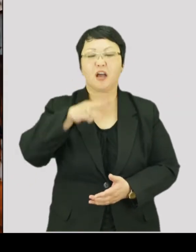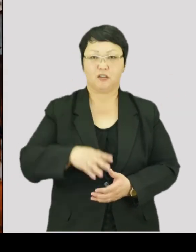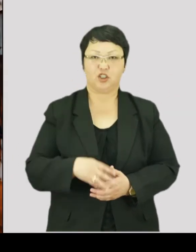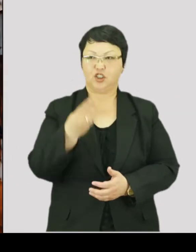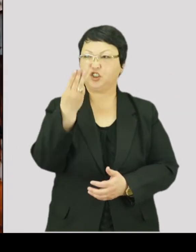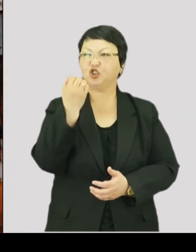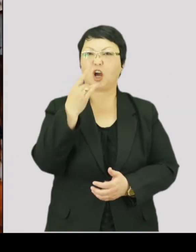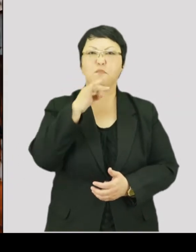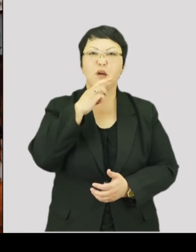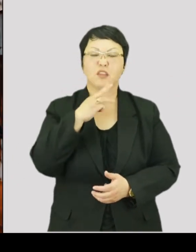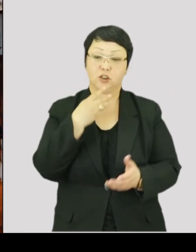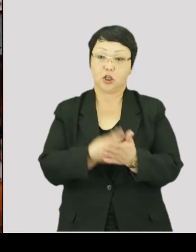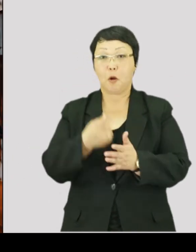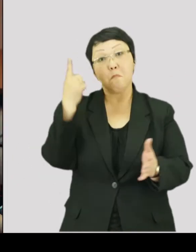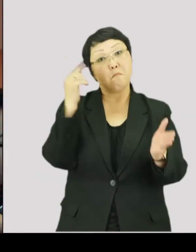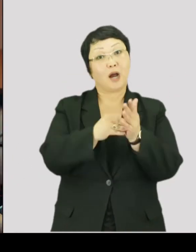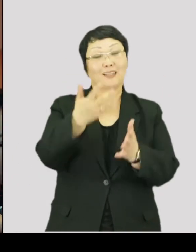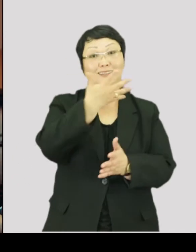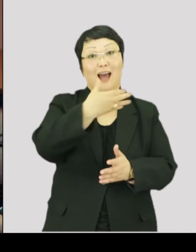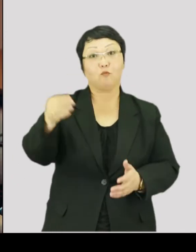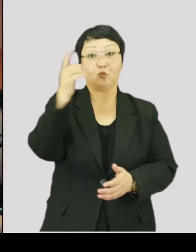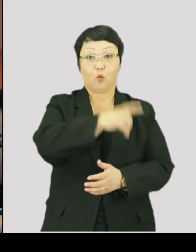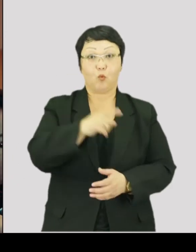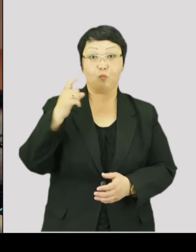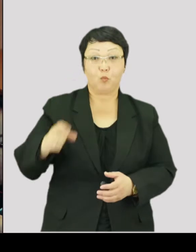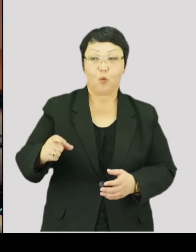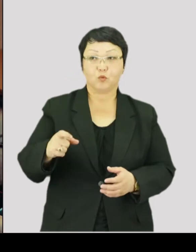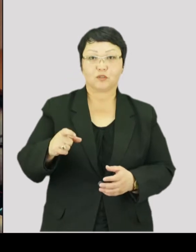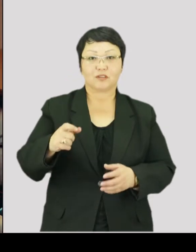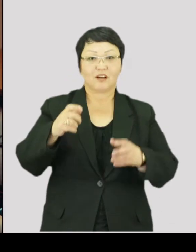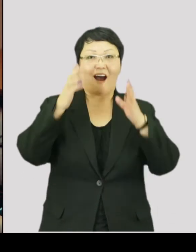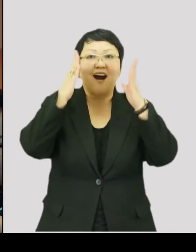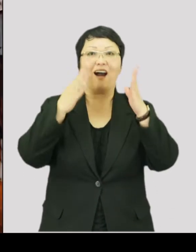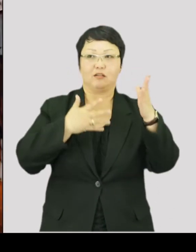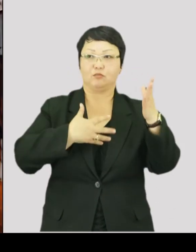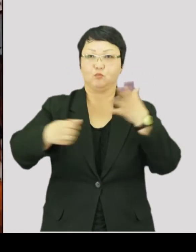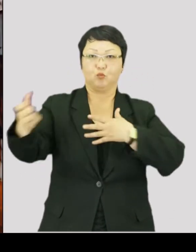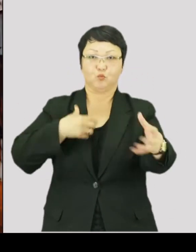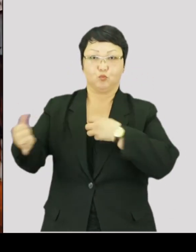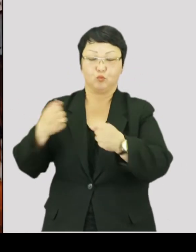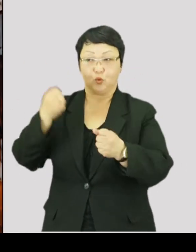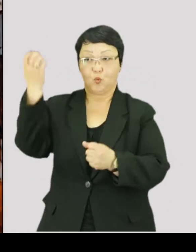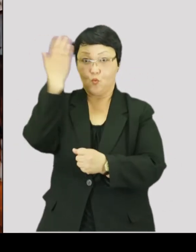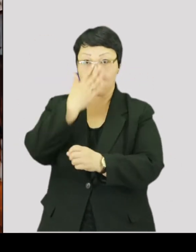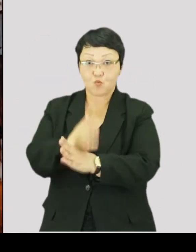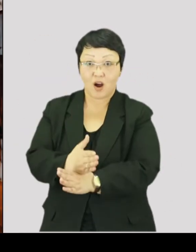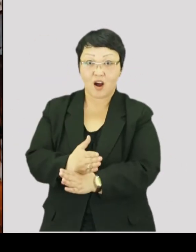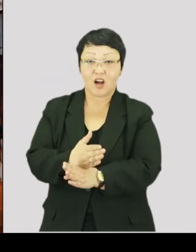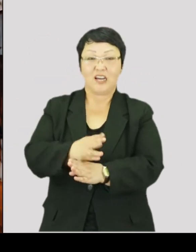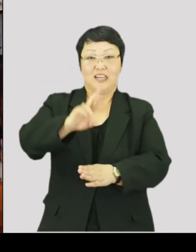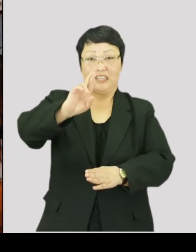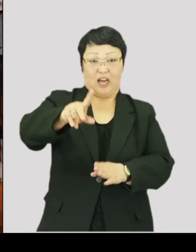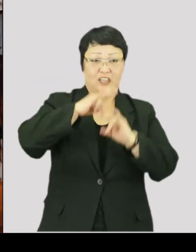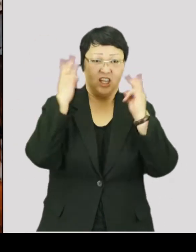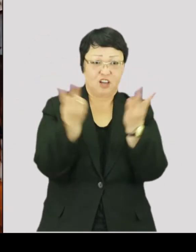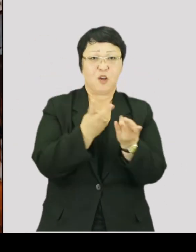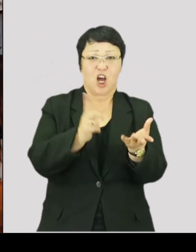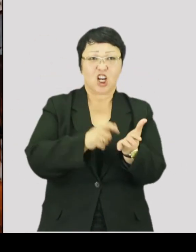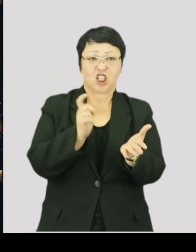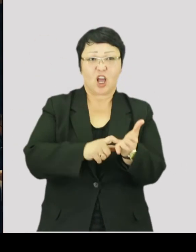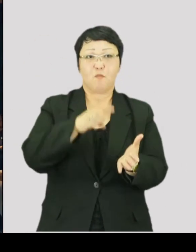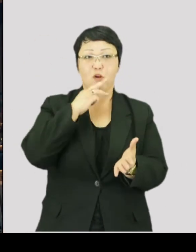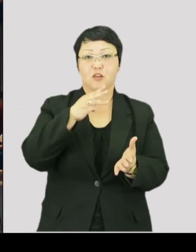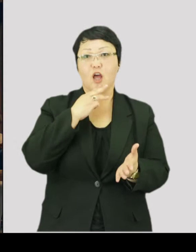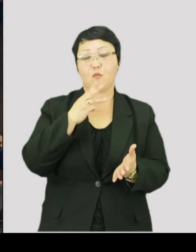нь 1500-аад хүн хүлээж авсан байхад яг нийгэмд хэрэгтэй иргэн хүний хэрэгтэй мэдээллийг бол 300-аад хүн хүлээж авсан байгаа